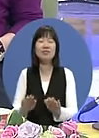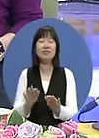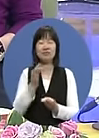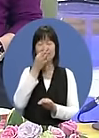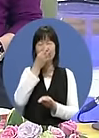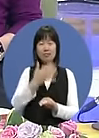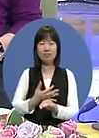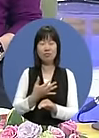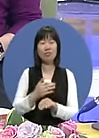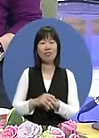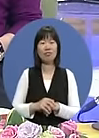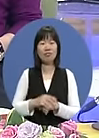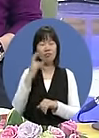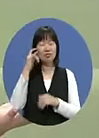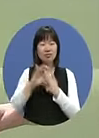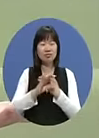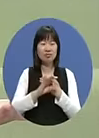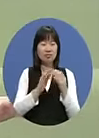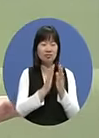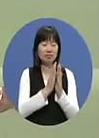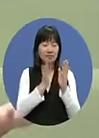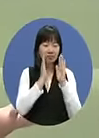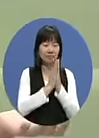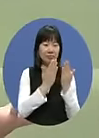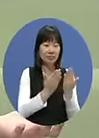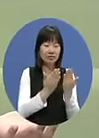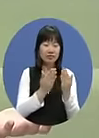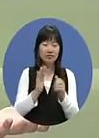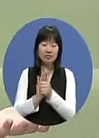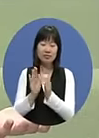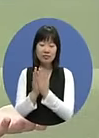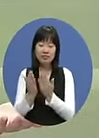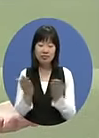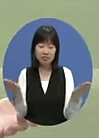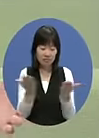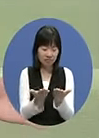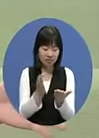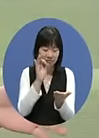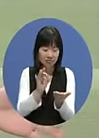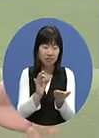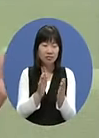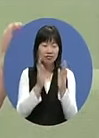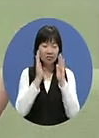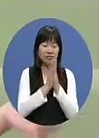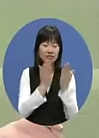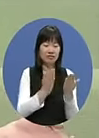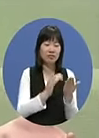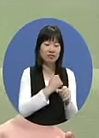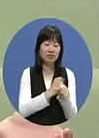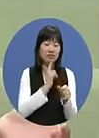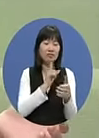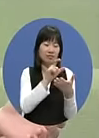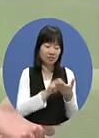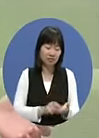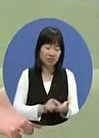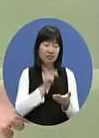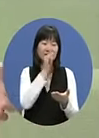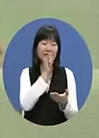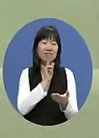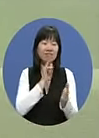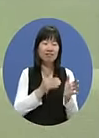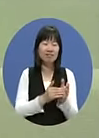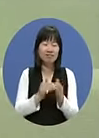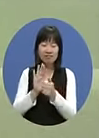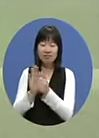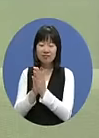힘들어요. 왜냐하면 이제 교과서랑 참고서를 놓고 보시면 아시겠지만 교과서는 할 말만 해요. 근데, 그렇죠. 할 말만. 네.